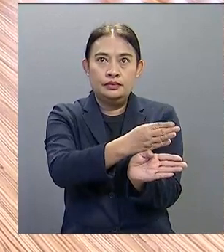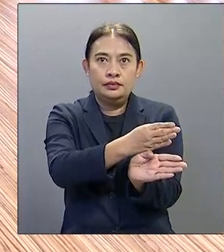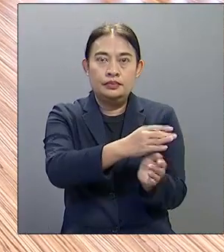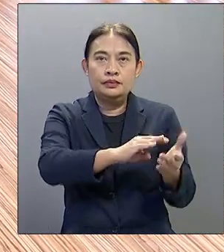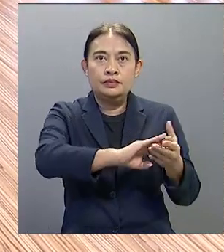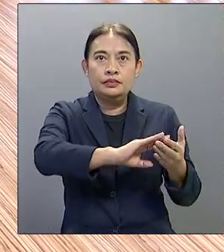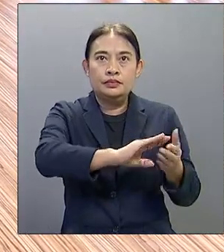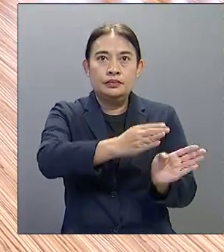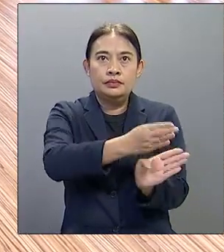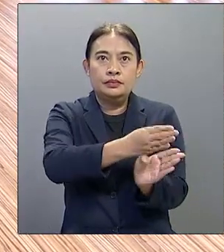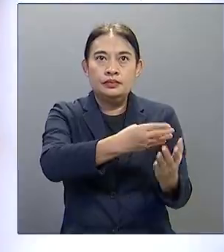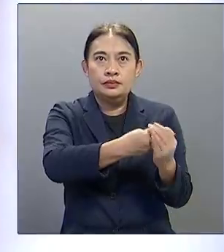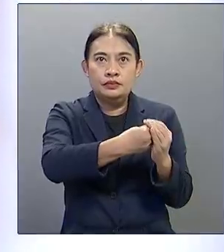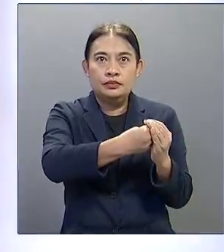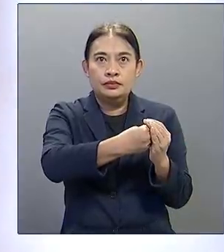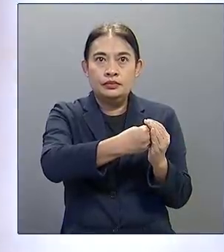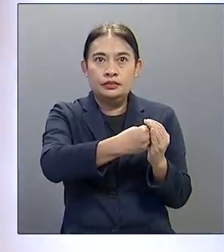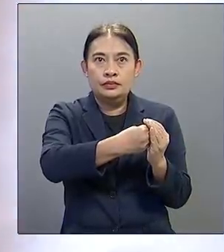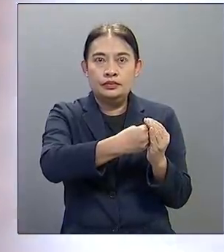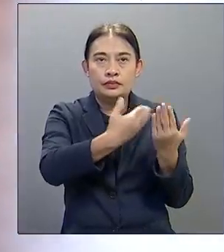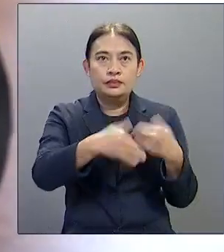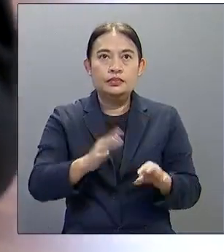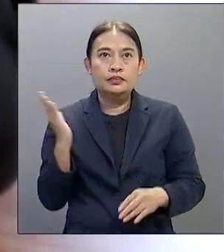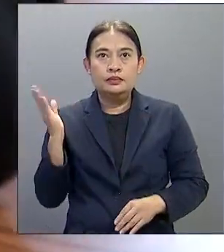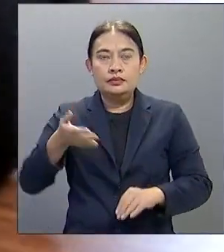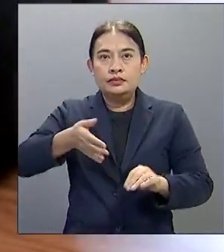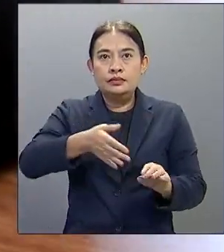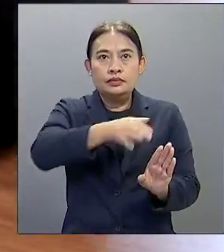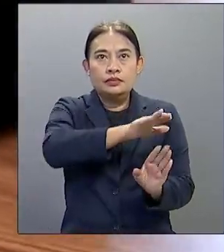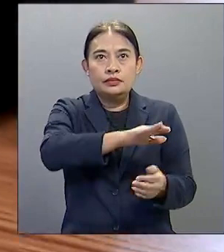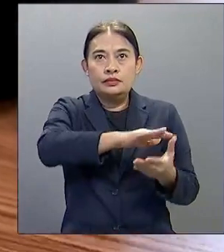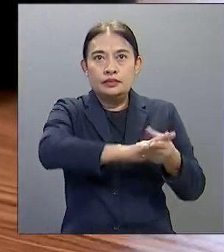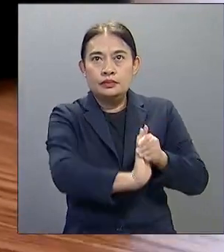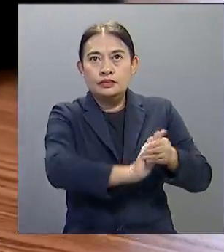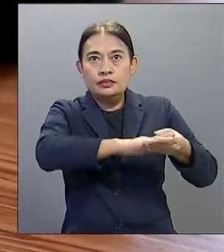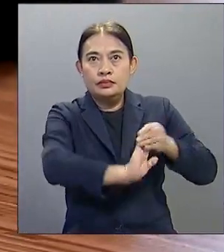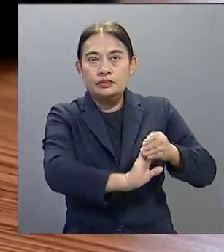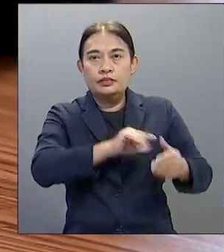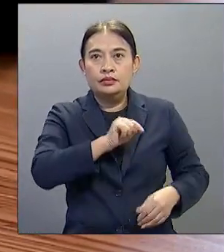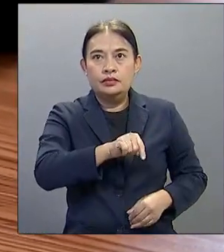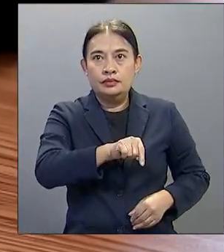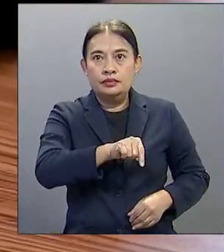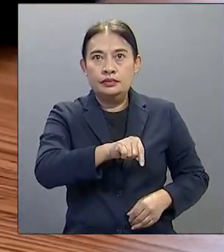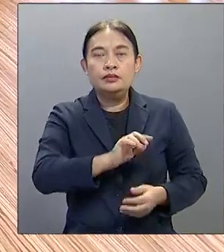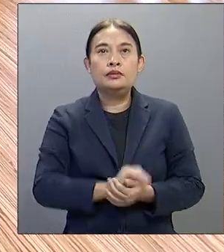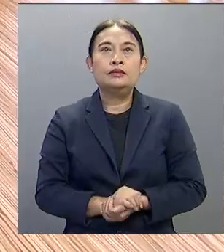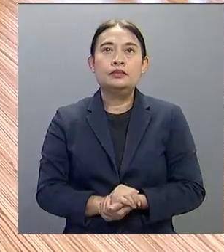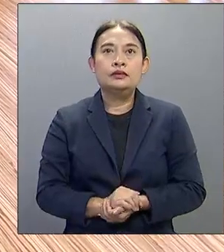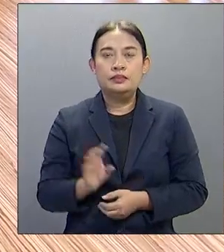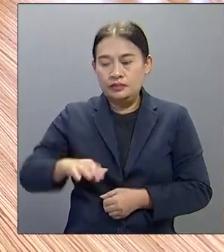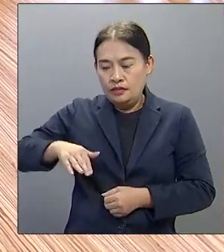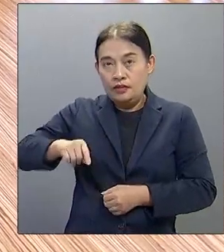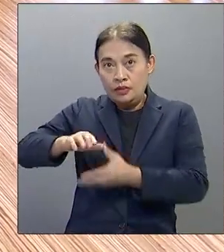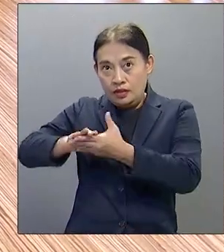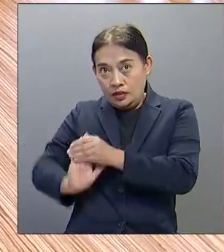มืออีกข้างหันปลายนิ้วกดยืดขาให้มากที่สุดตัวเราให้ตรงแขนเราตึงนะครับ